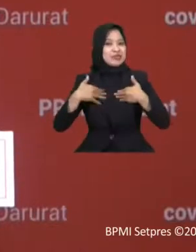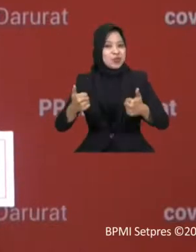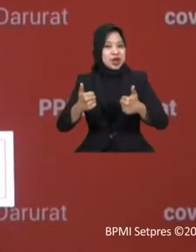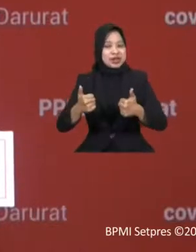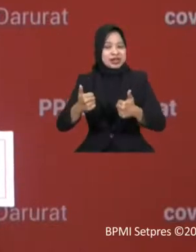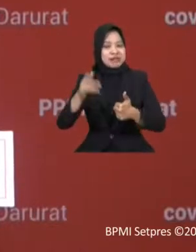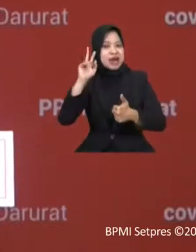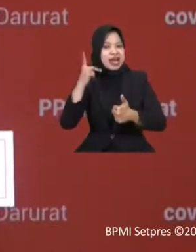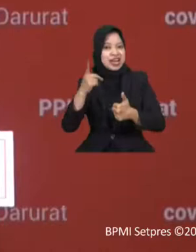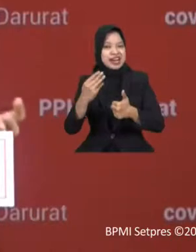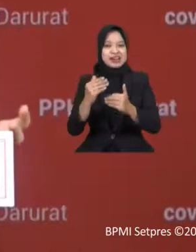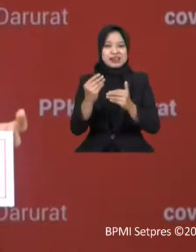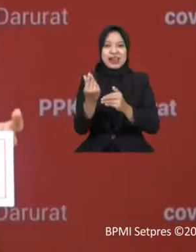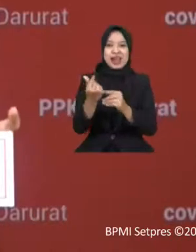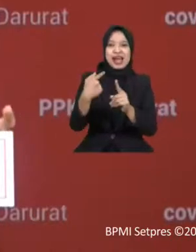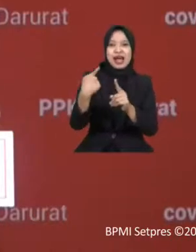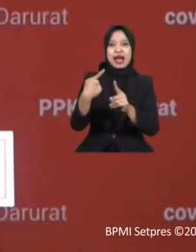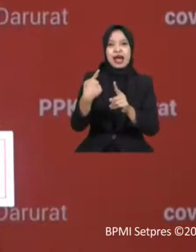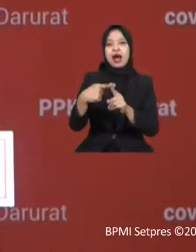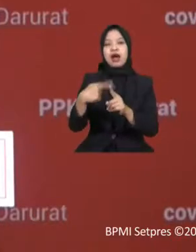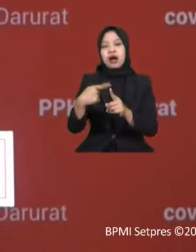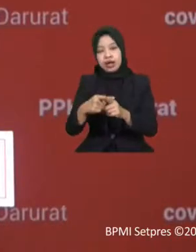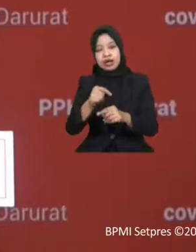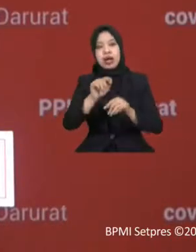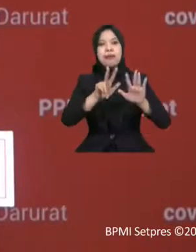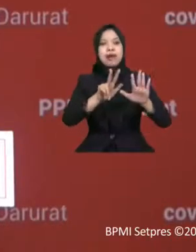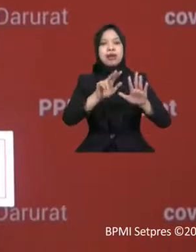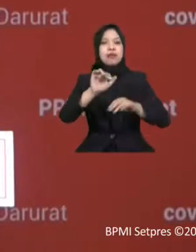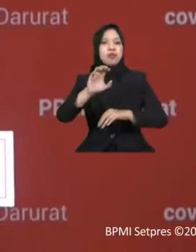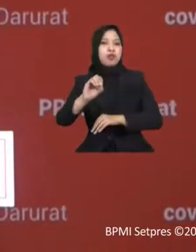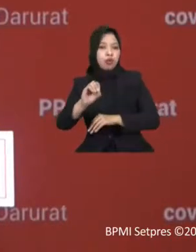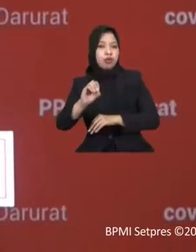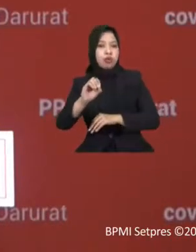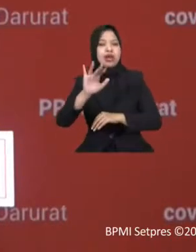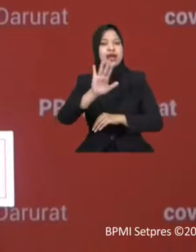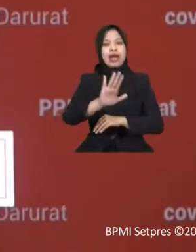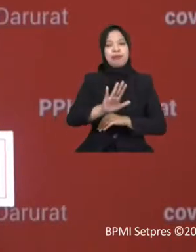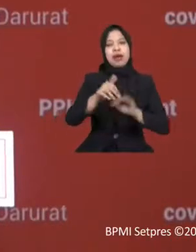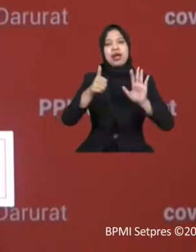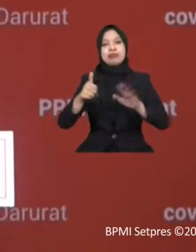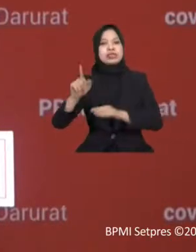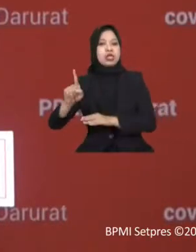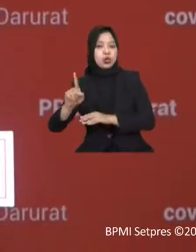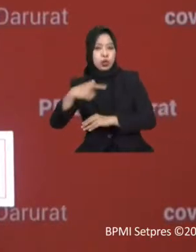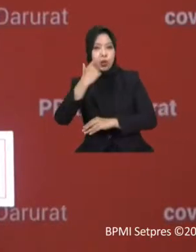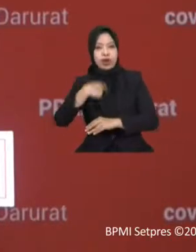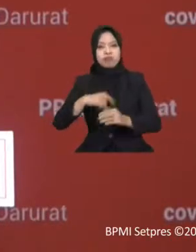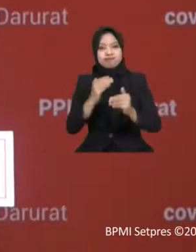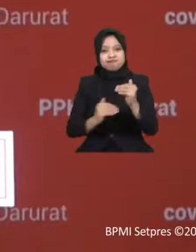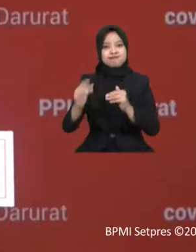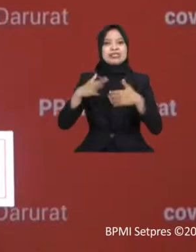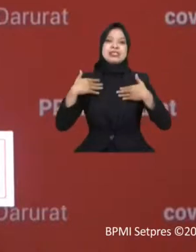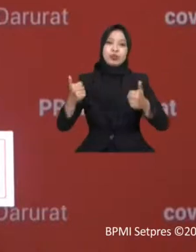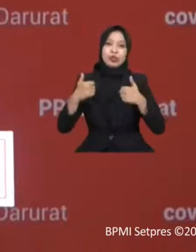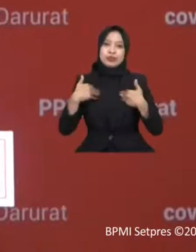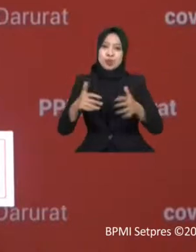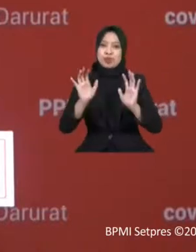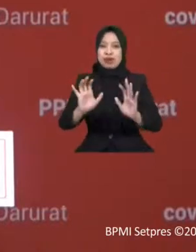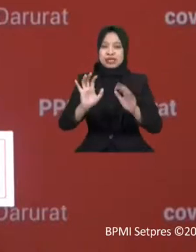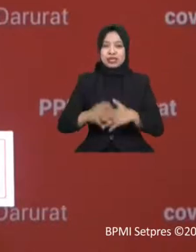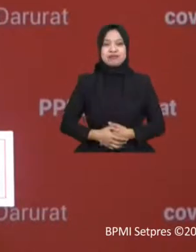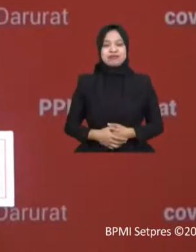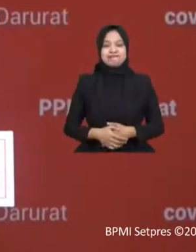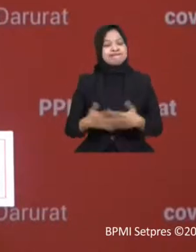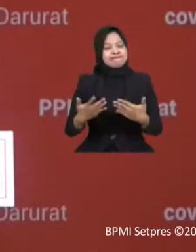kemarin diangka rp28.000 561 orang Namun